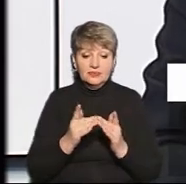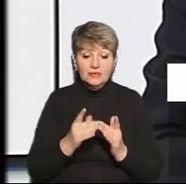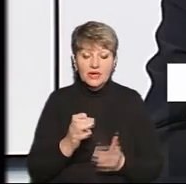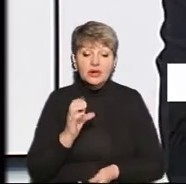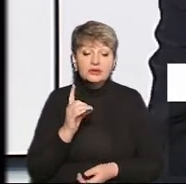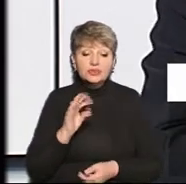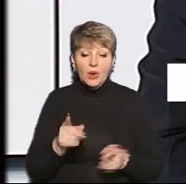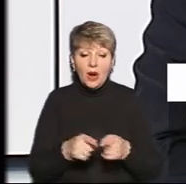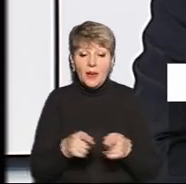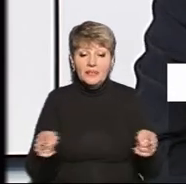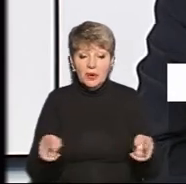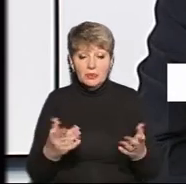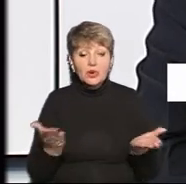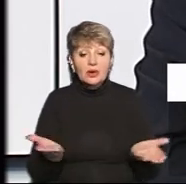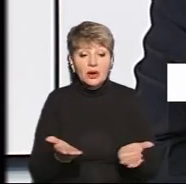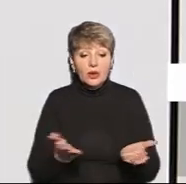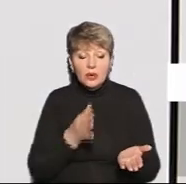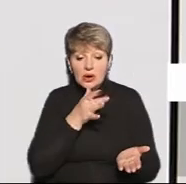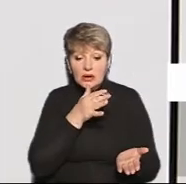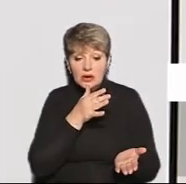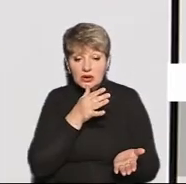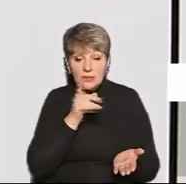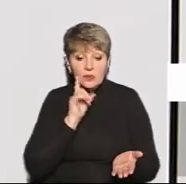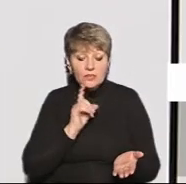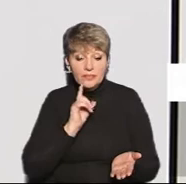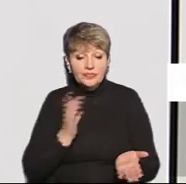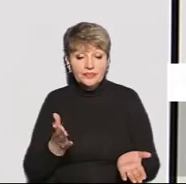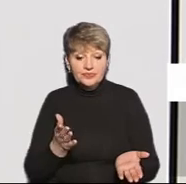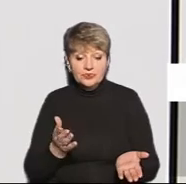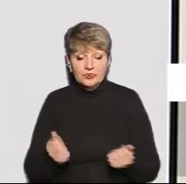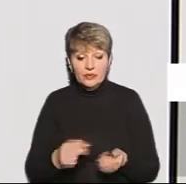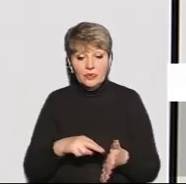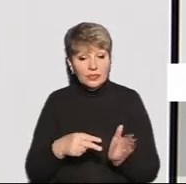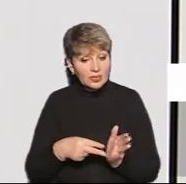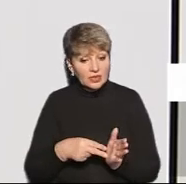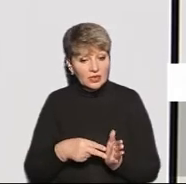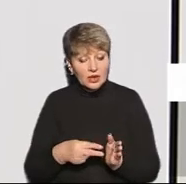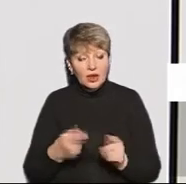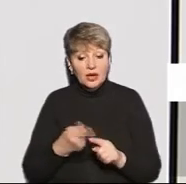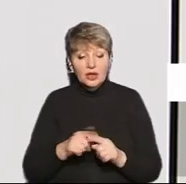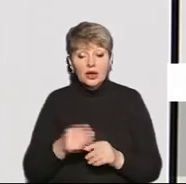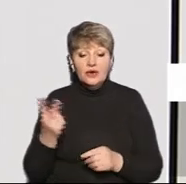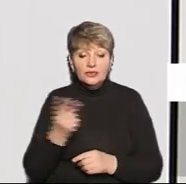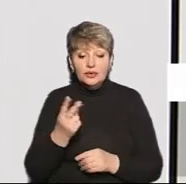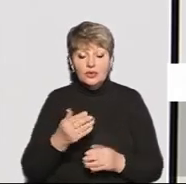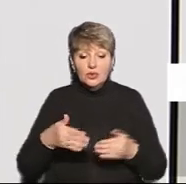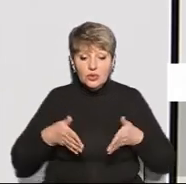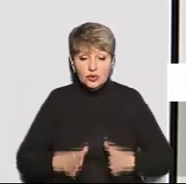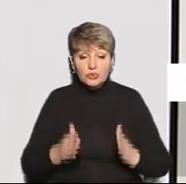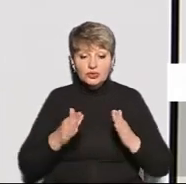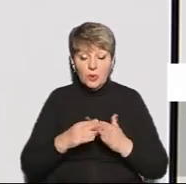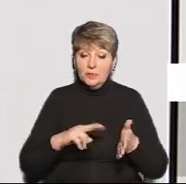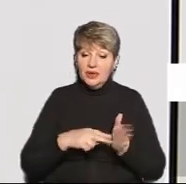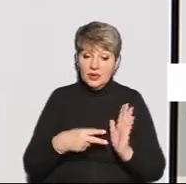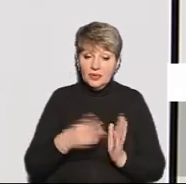може стати тимчасовим шпиталем? Тимчасовим інфекційним стаціонаром, значить, другий пологовий будинок може стати терміном на